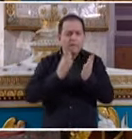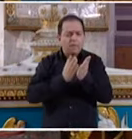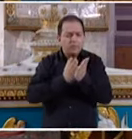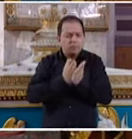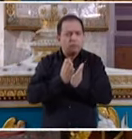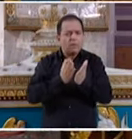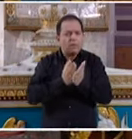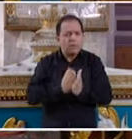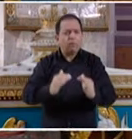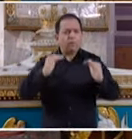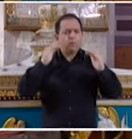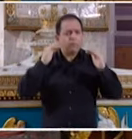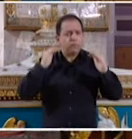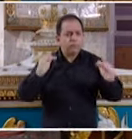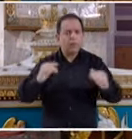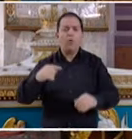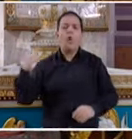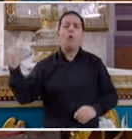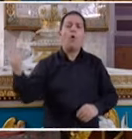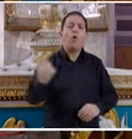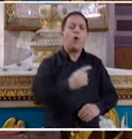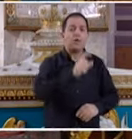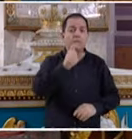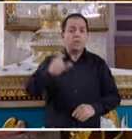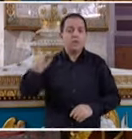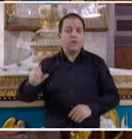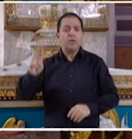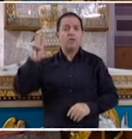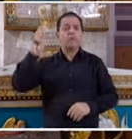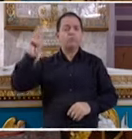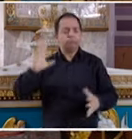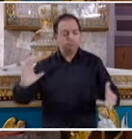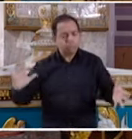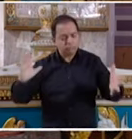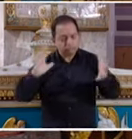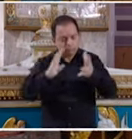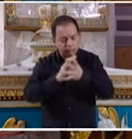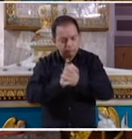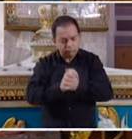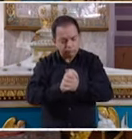Εκκλησιών και της των πάντων ενώσεως του Κυρίου